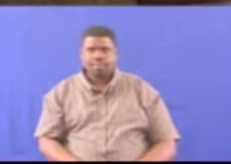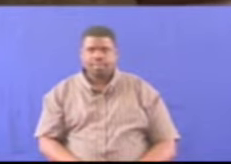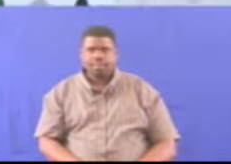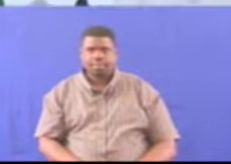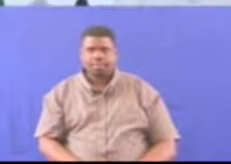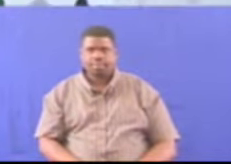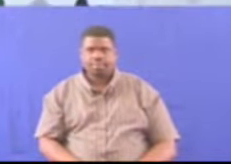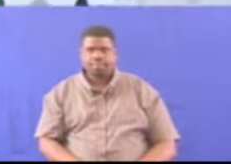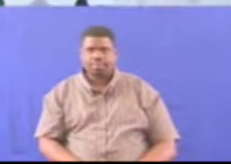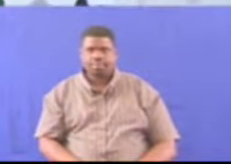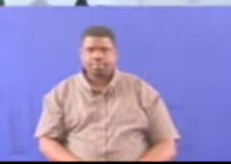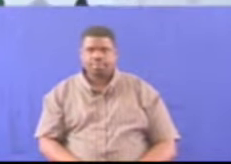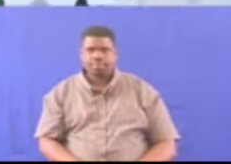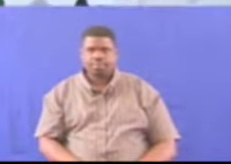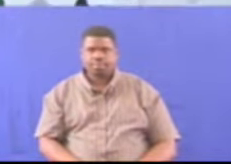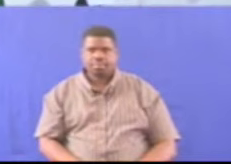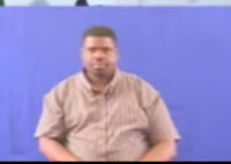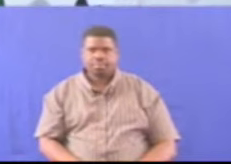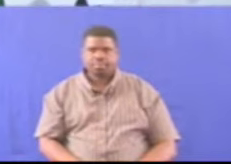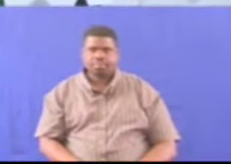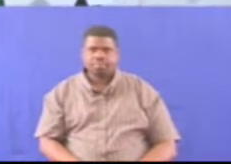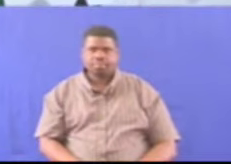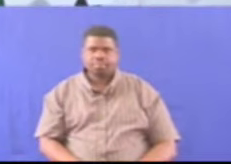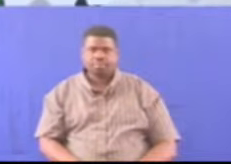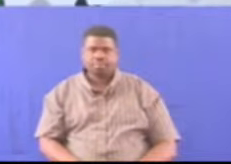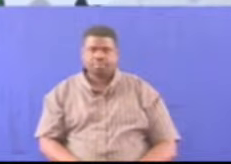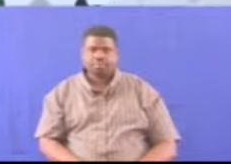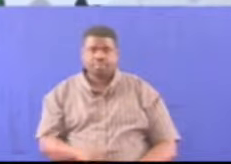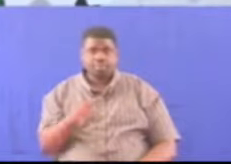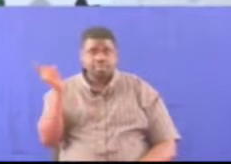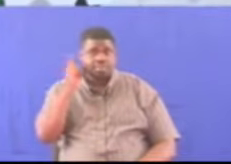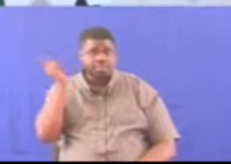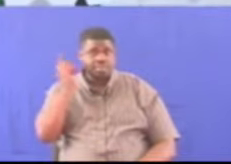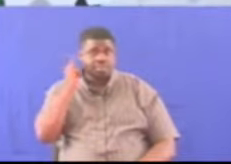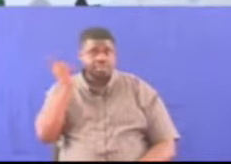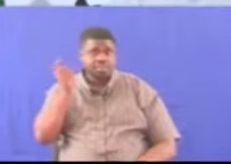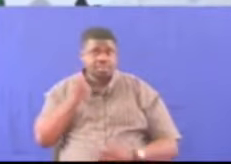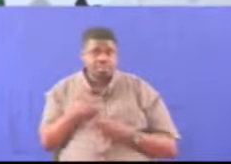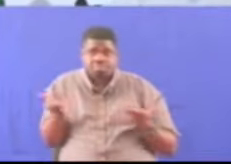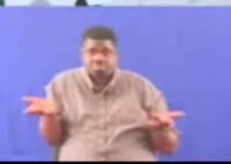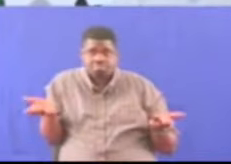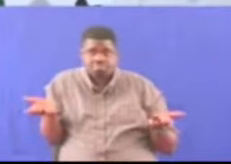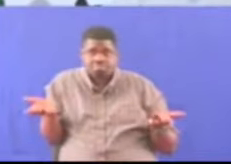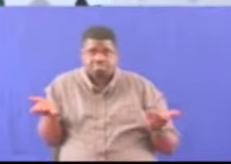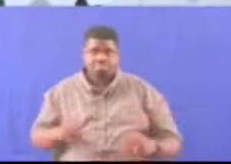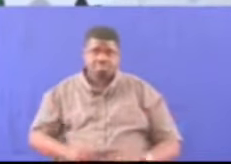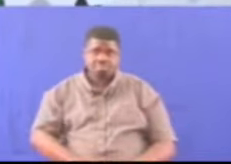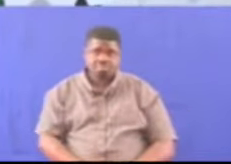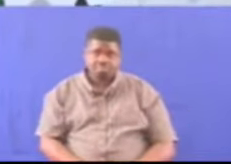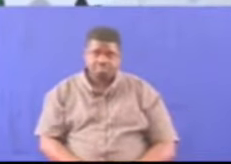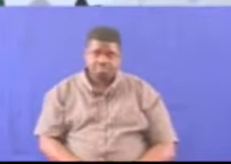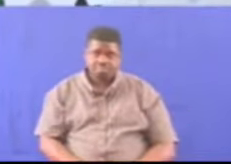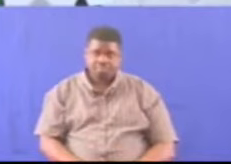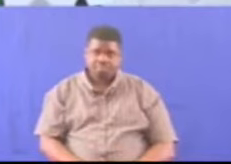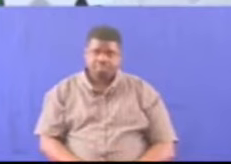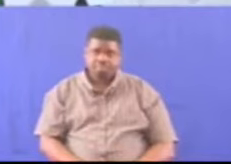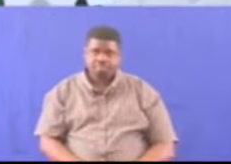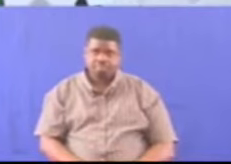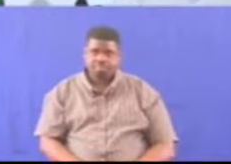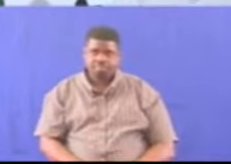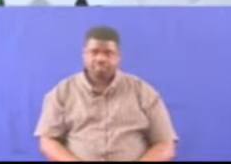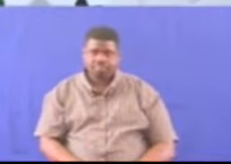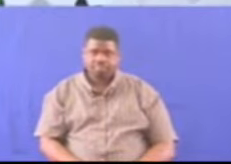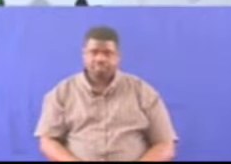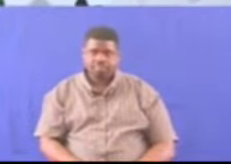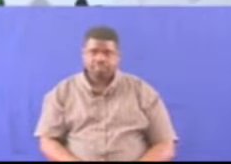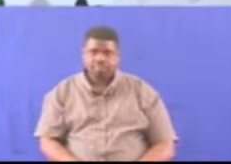mambo yetu uliotuambia. Na sasa kama rais wa mabunge ya dunia naona yanakwenda vizuri.